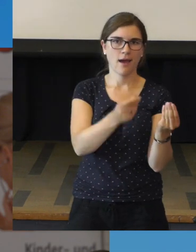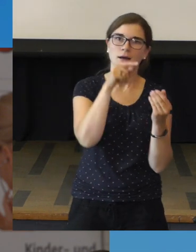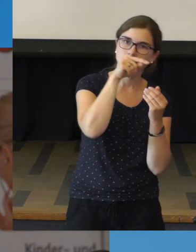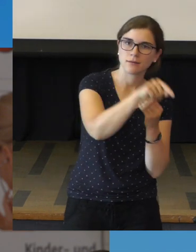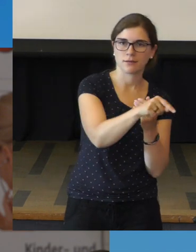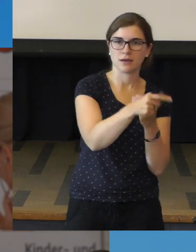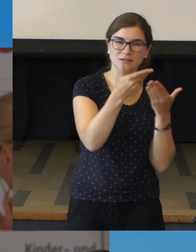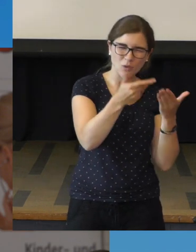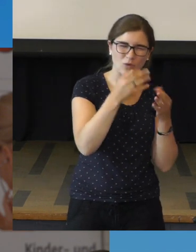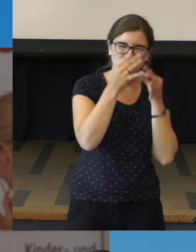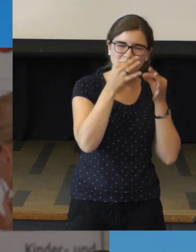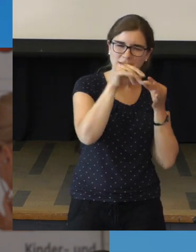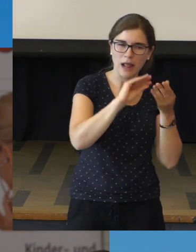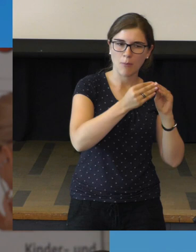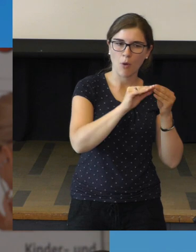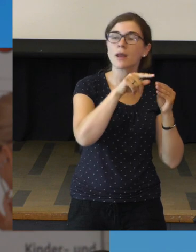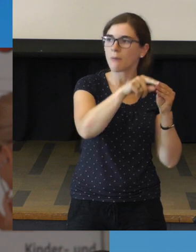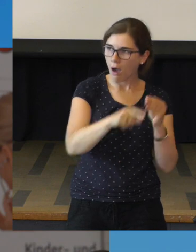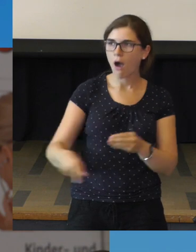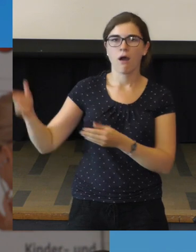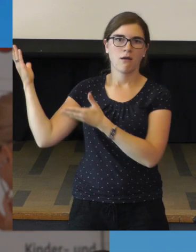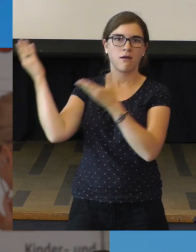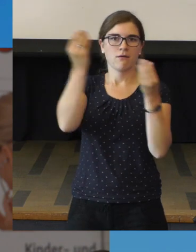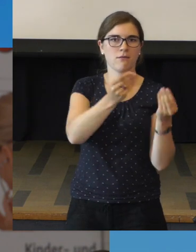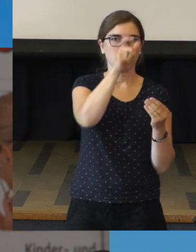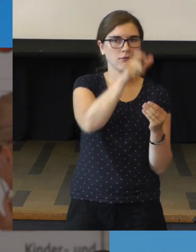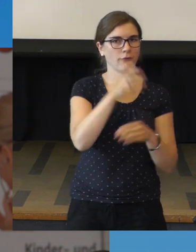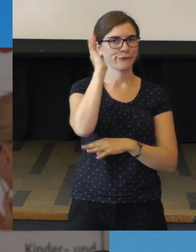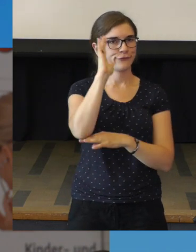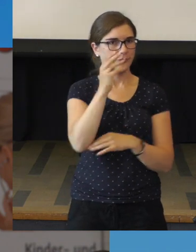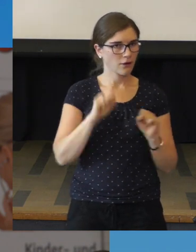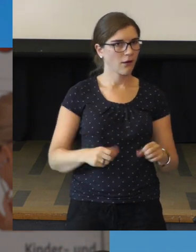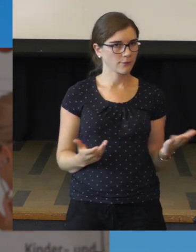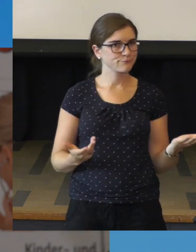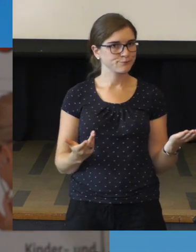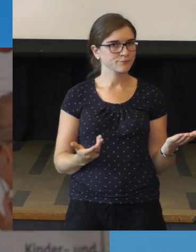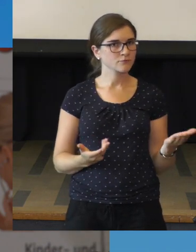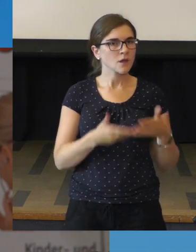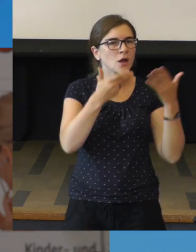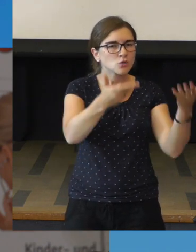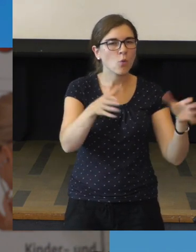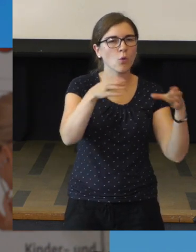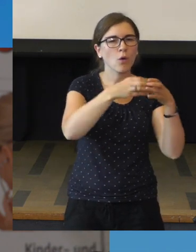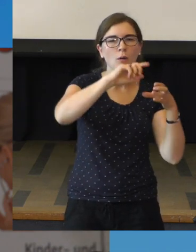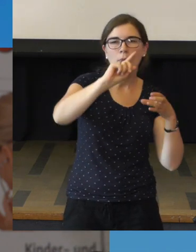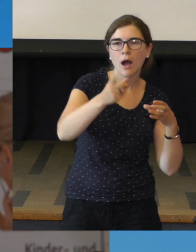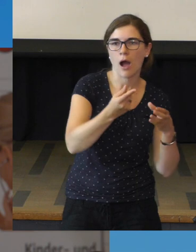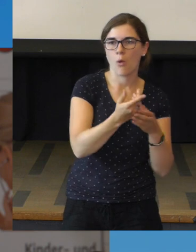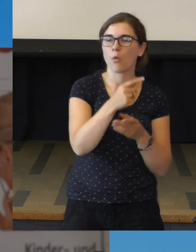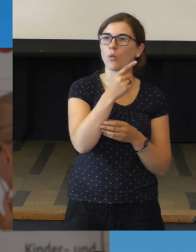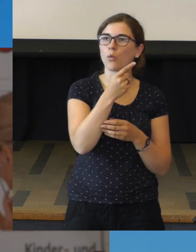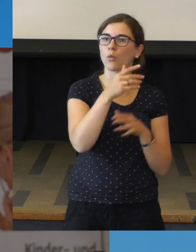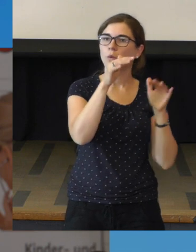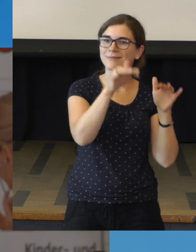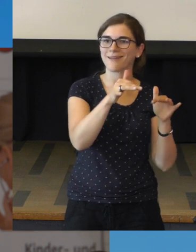unsere Problematik dann auch einen Ansprechpartner haben. Außerdem wird unsere Gruppe auch von einem